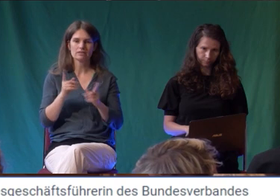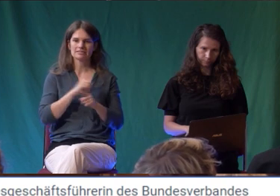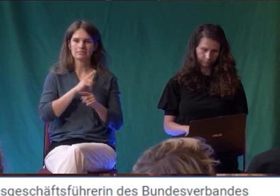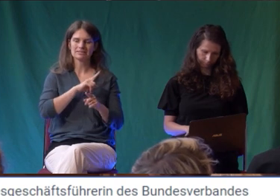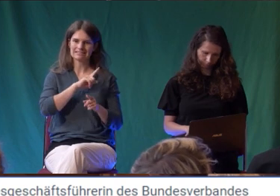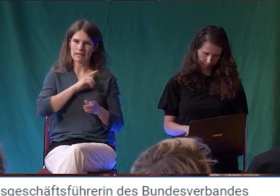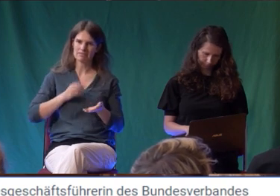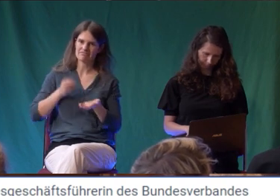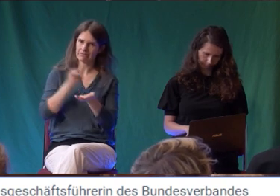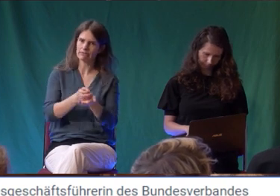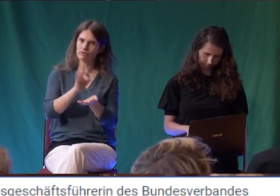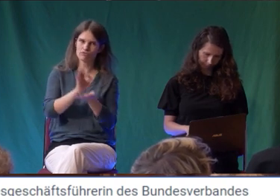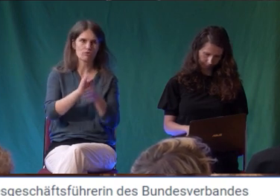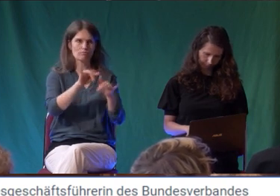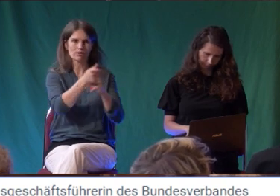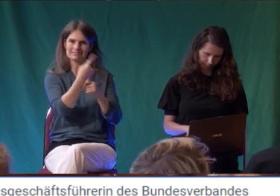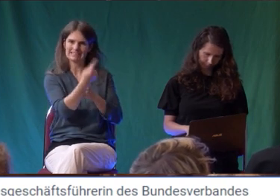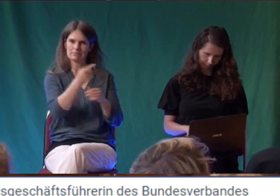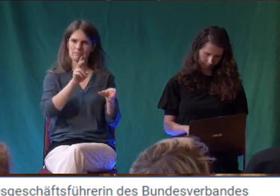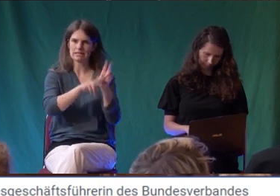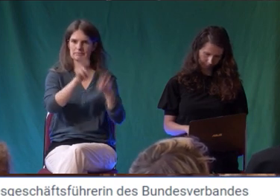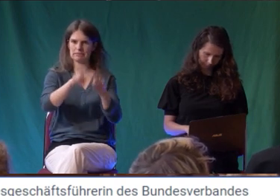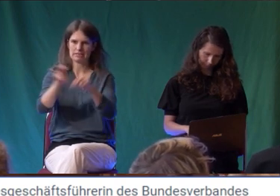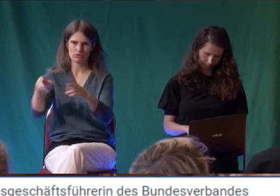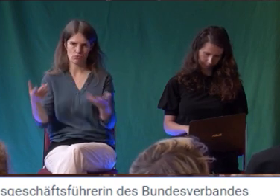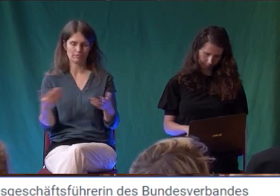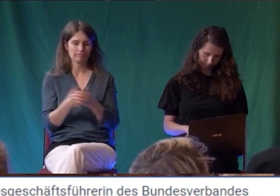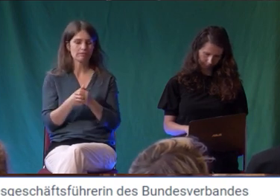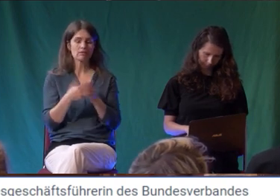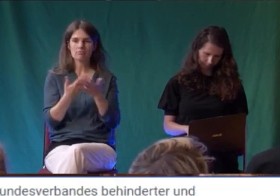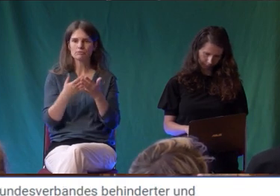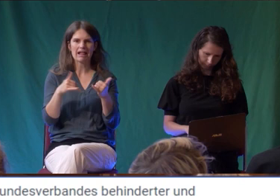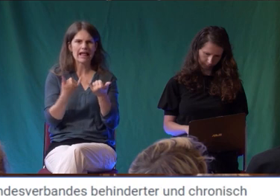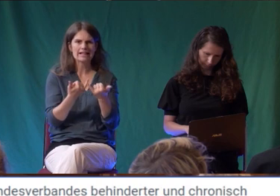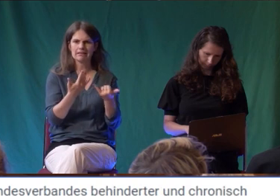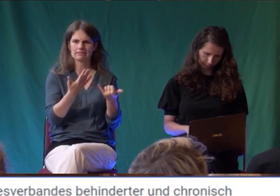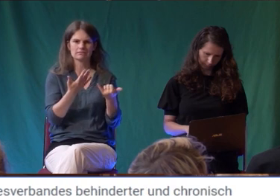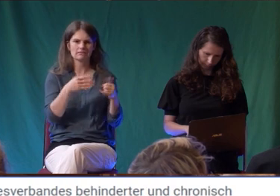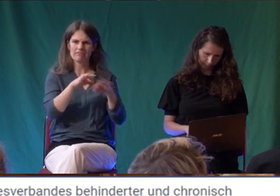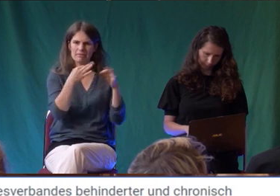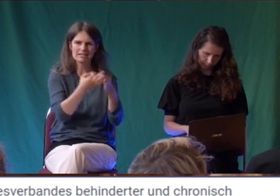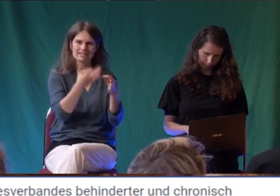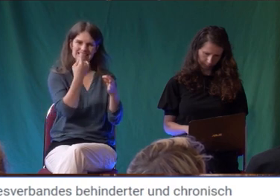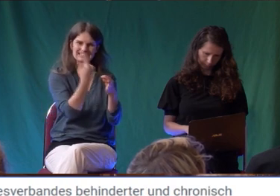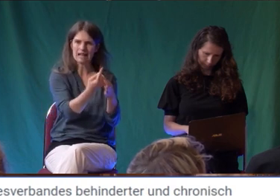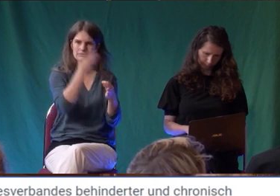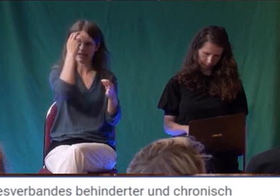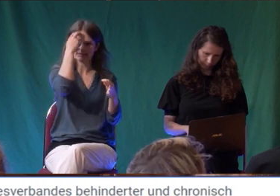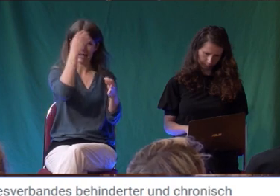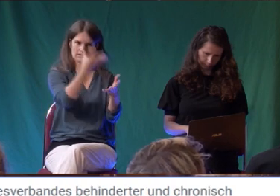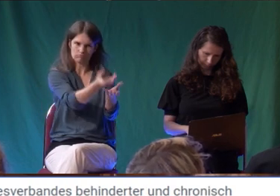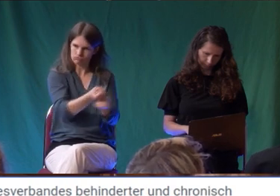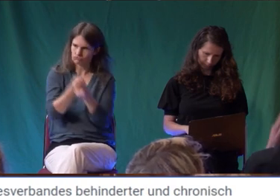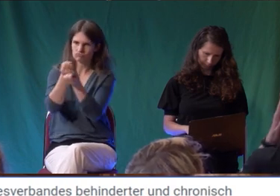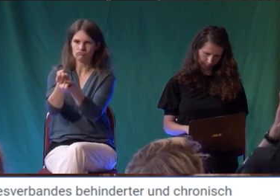partizipationsprojekten ein also Eltern und Familien als Expertinnen in eigener Sache und